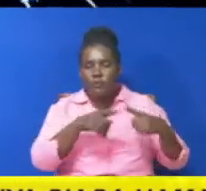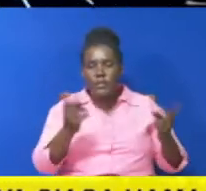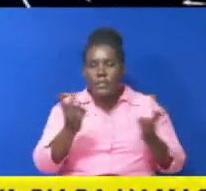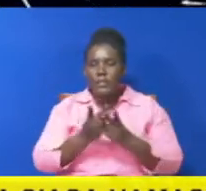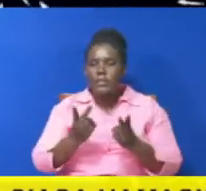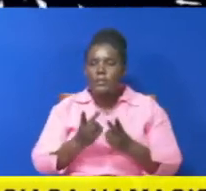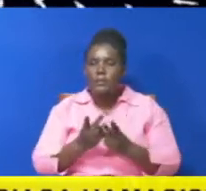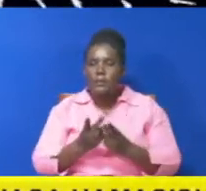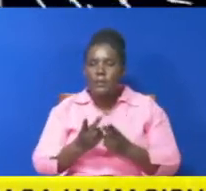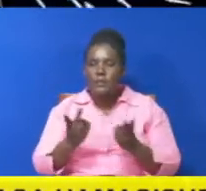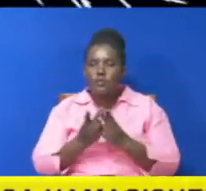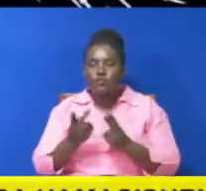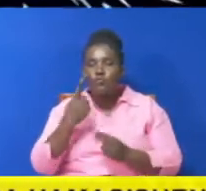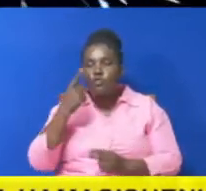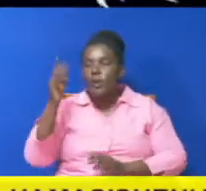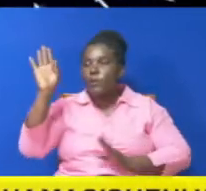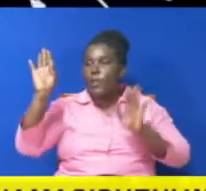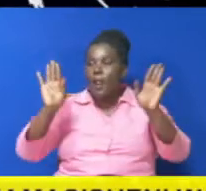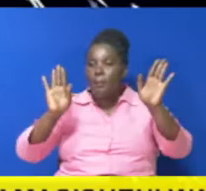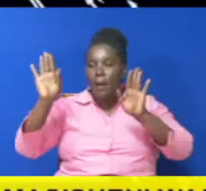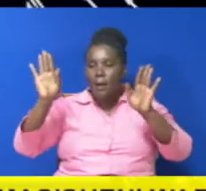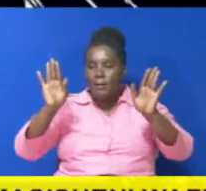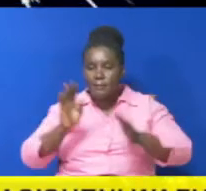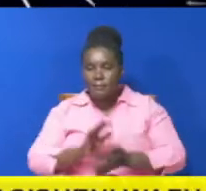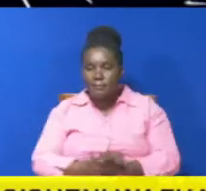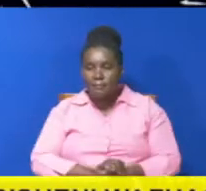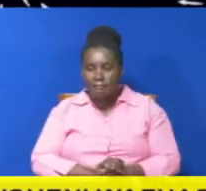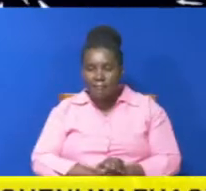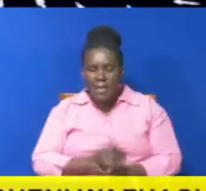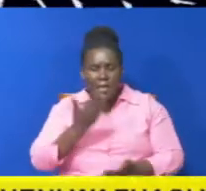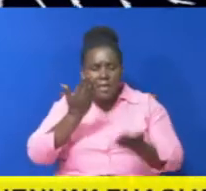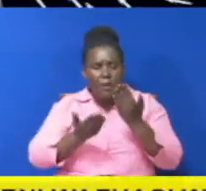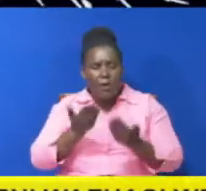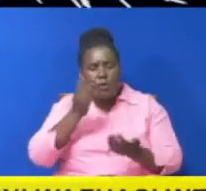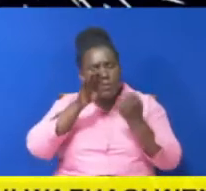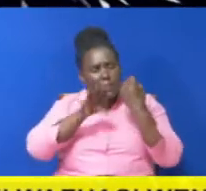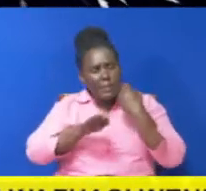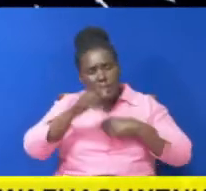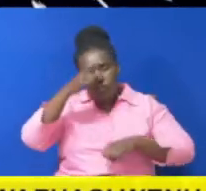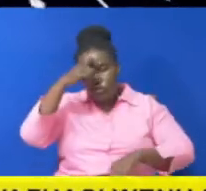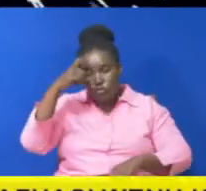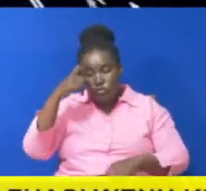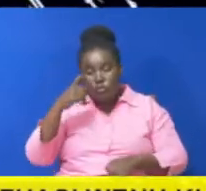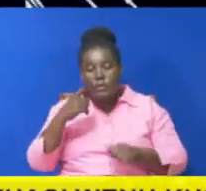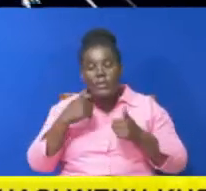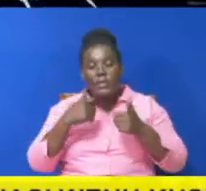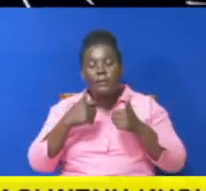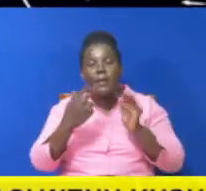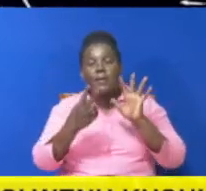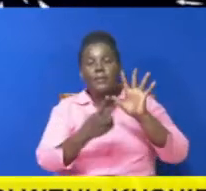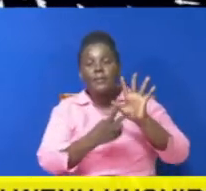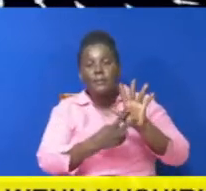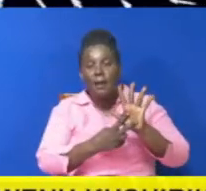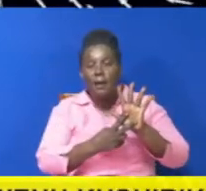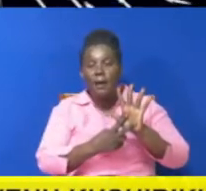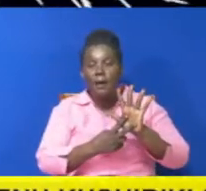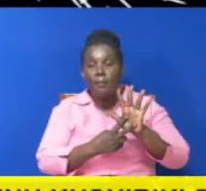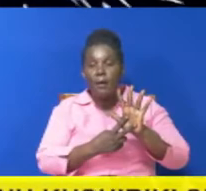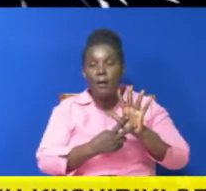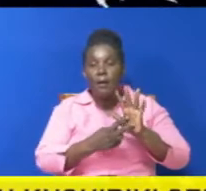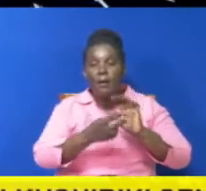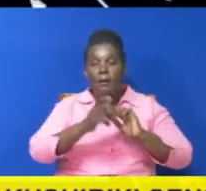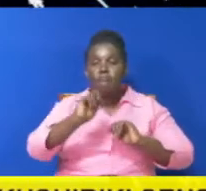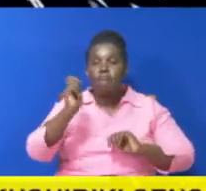kama viwango vya chini vya joto vinavyoonekana katika ramani yetu. Na kiwango cha chini kabisa cha joto kinatarajiwa kuwa nyuzi joto 7 katika maeneo ya